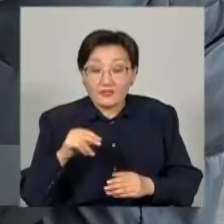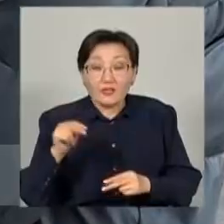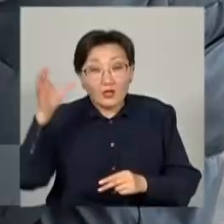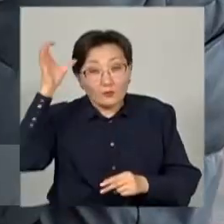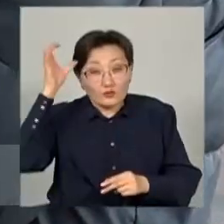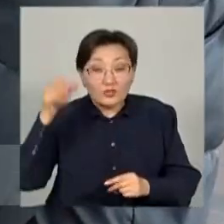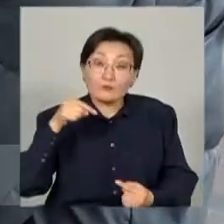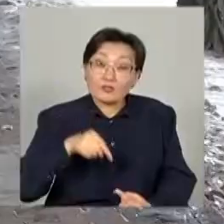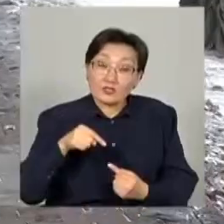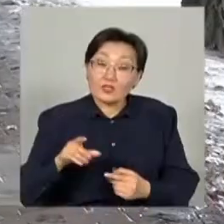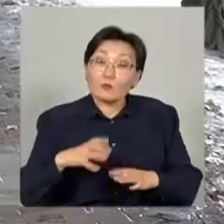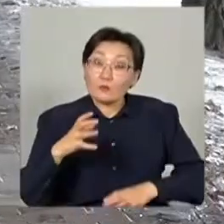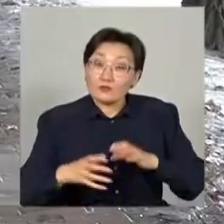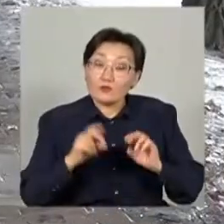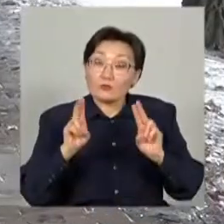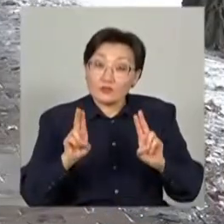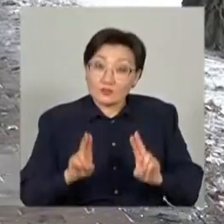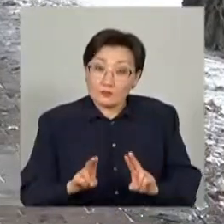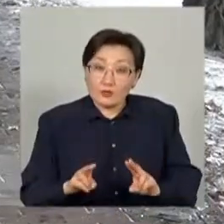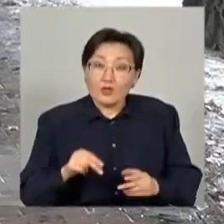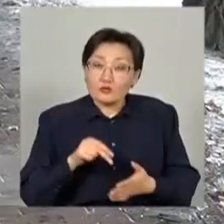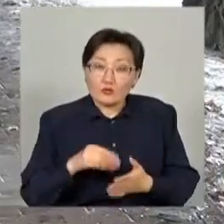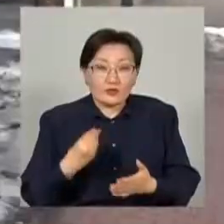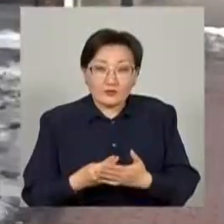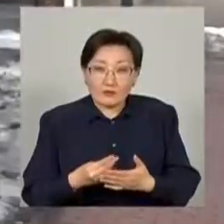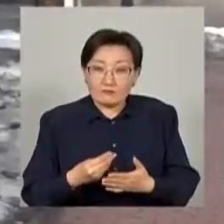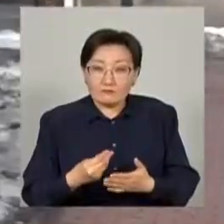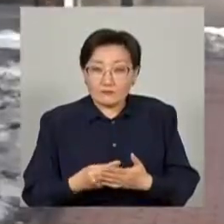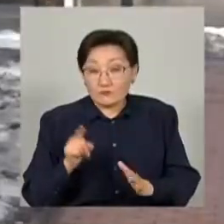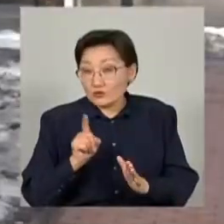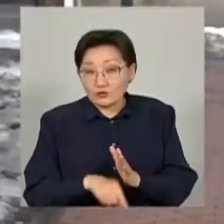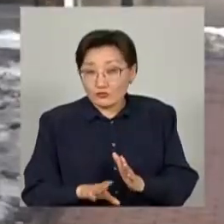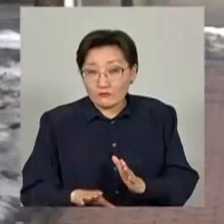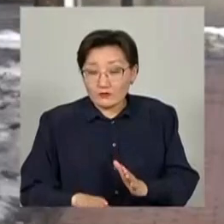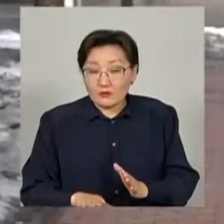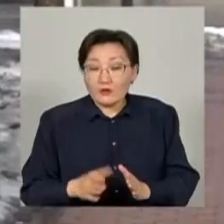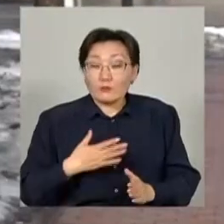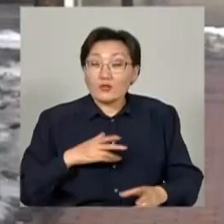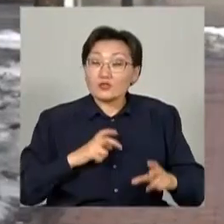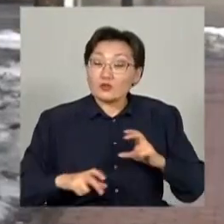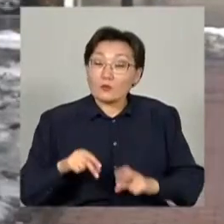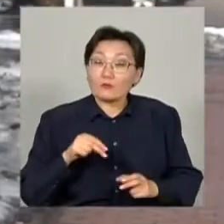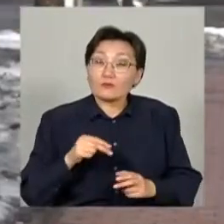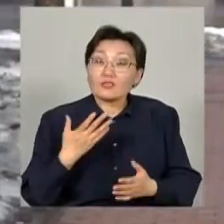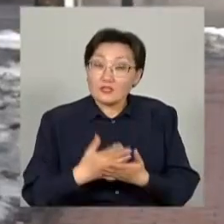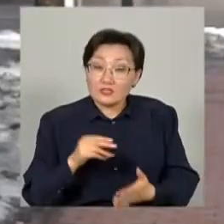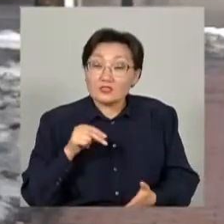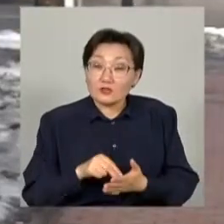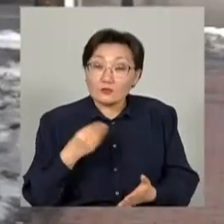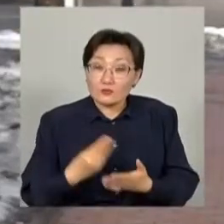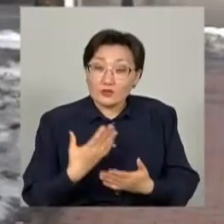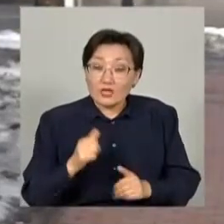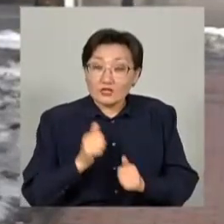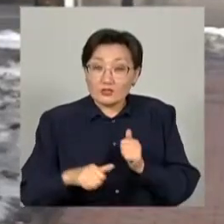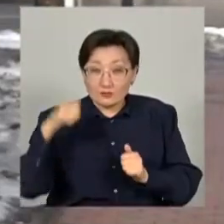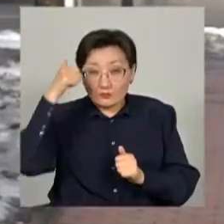образование, соответствующее международному уровню, стоит немало. К примеру, в моем университете заметен рост цен на обучение. Составляет